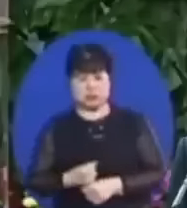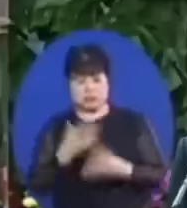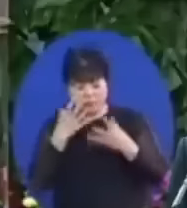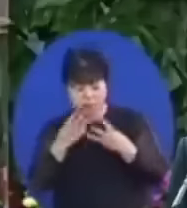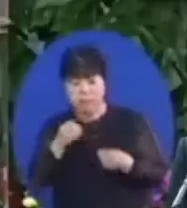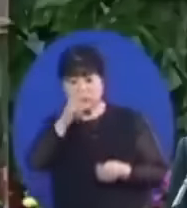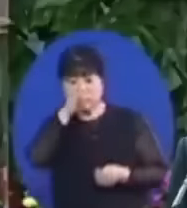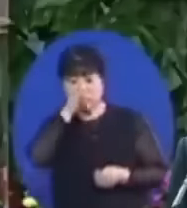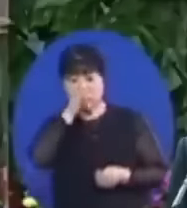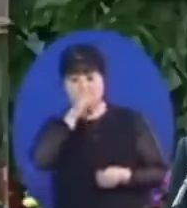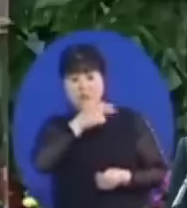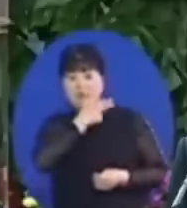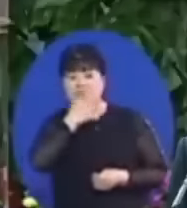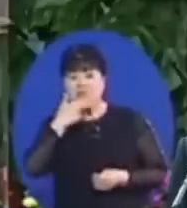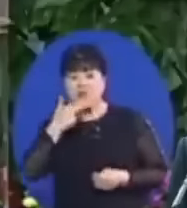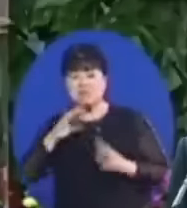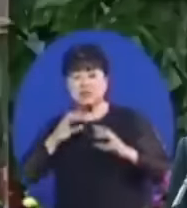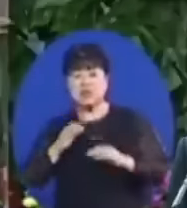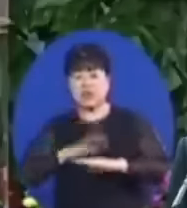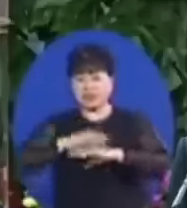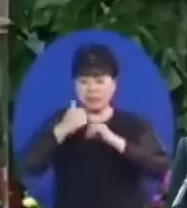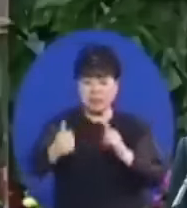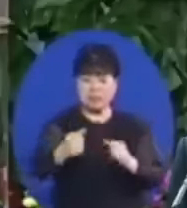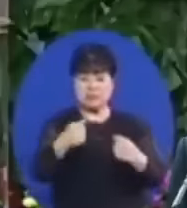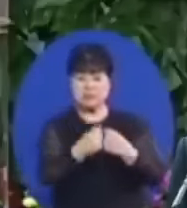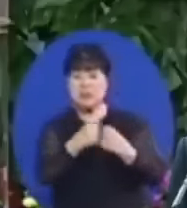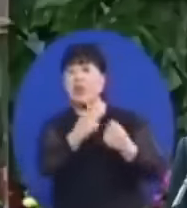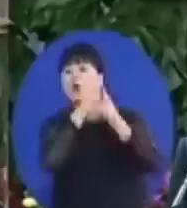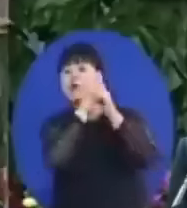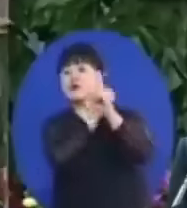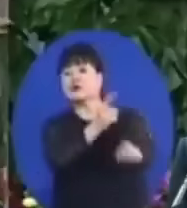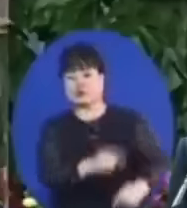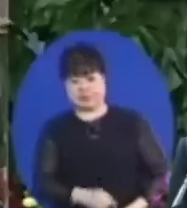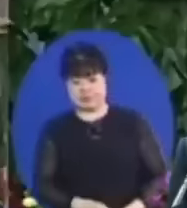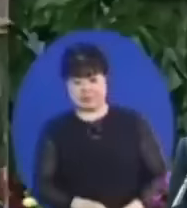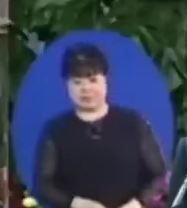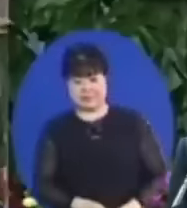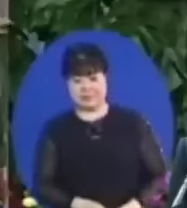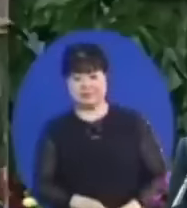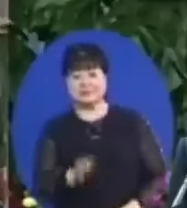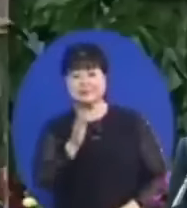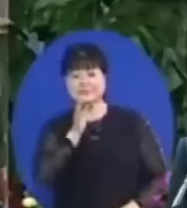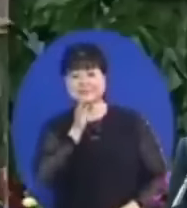군대력을 가진 영국 정부와 대결하여 싸워서 이겼습니다. 그런데